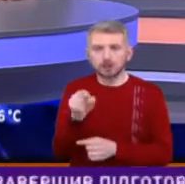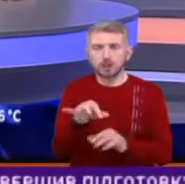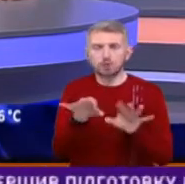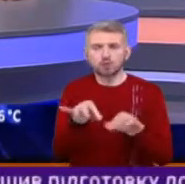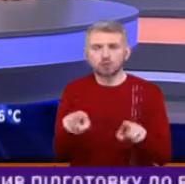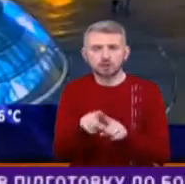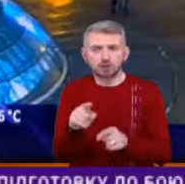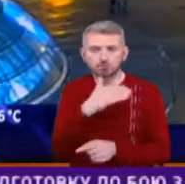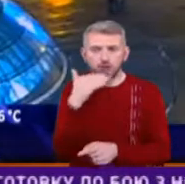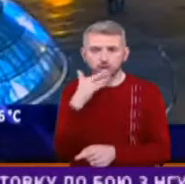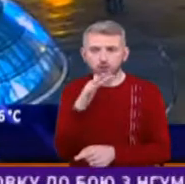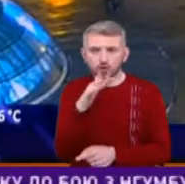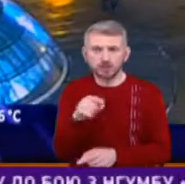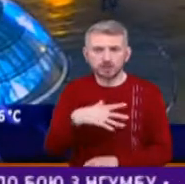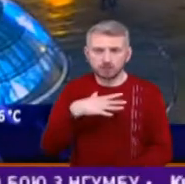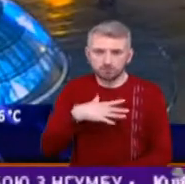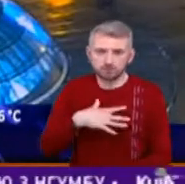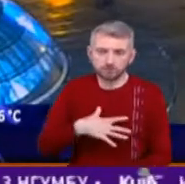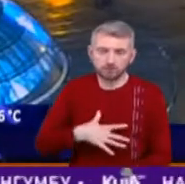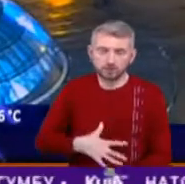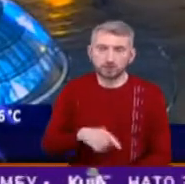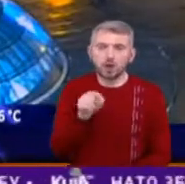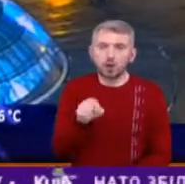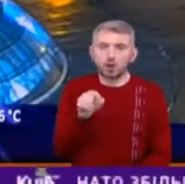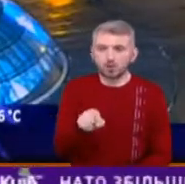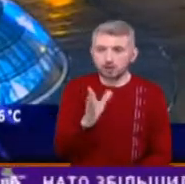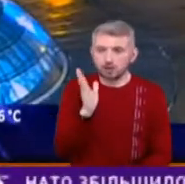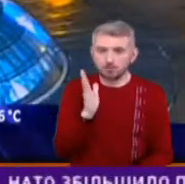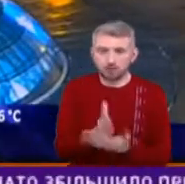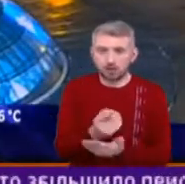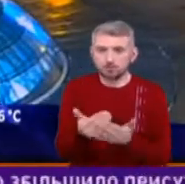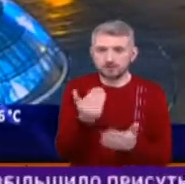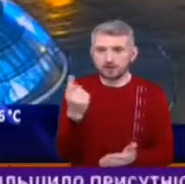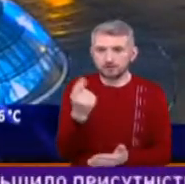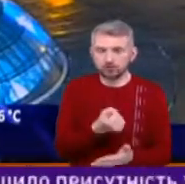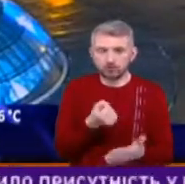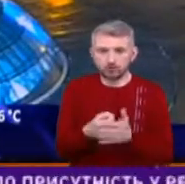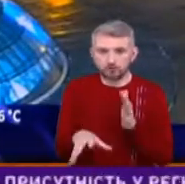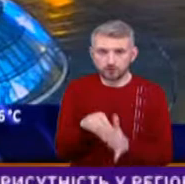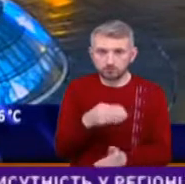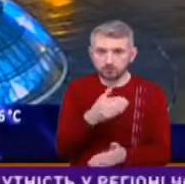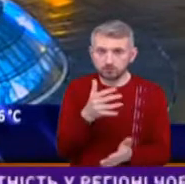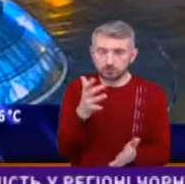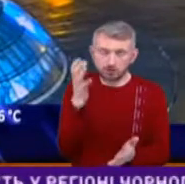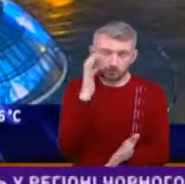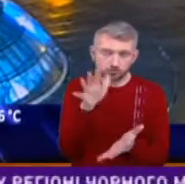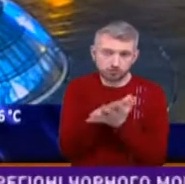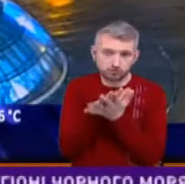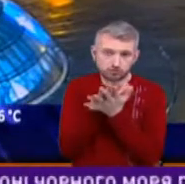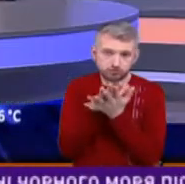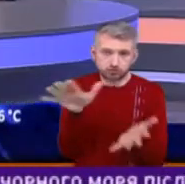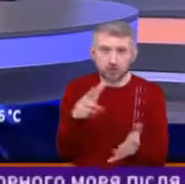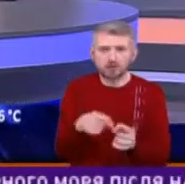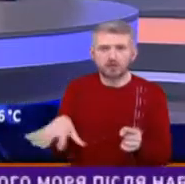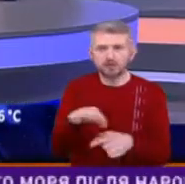таким чином, що багато років він терпів, а от прямо тут за тиждень до виборів вже стільки чорнухи, як от в позові. Ну, це ви